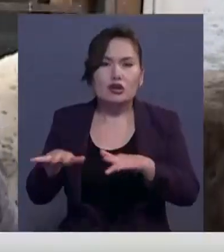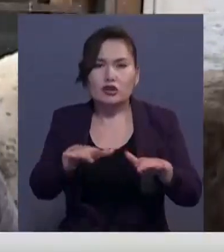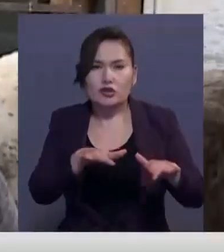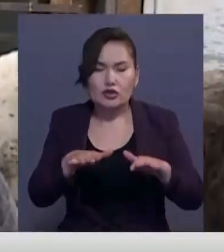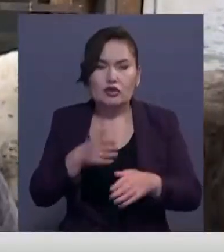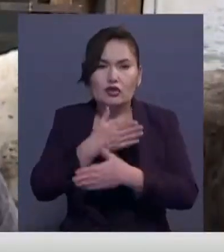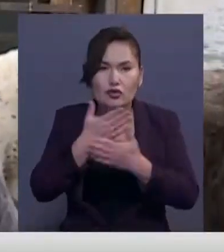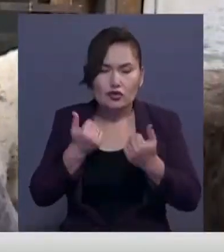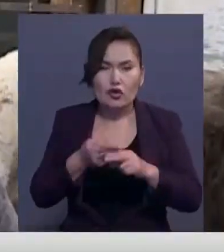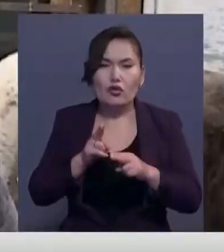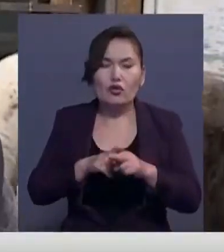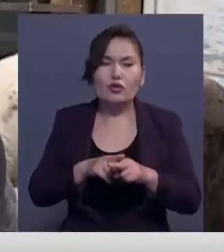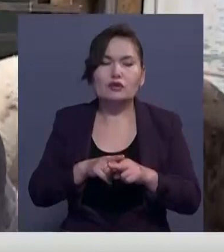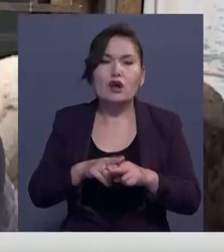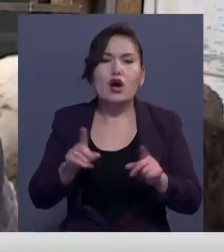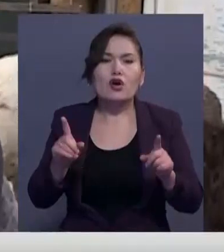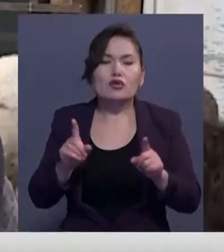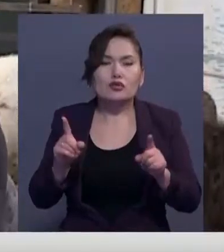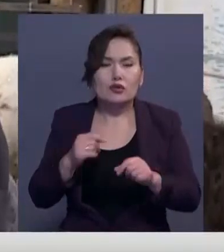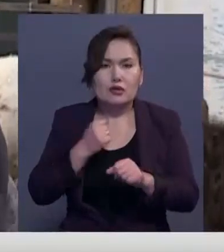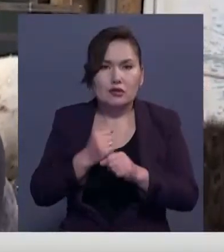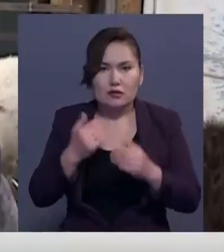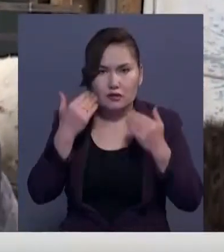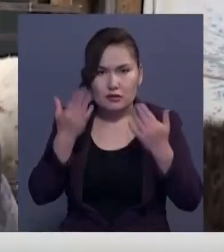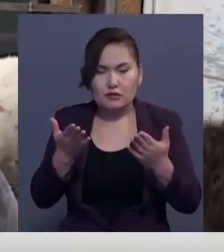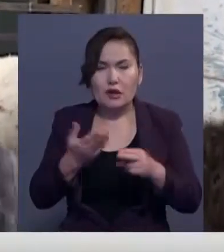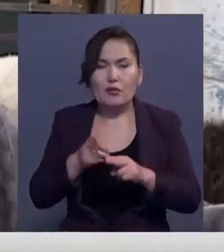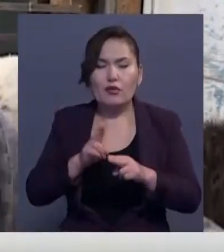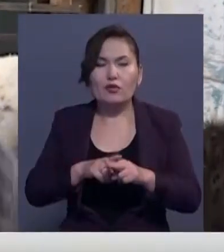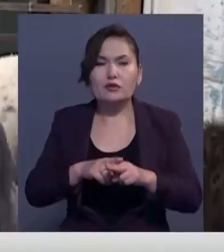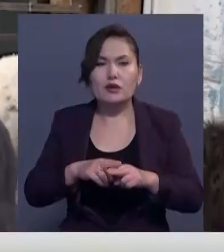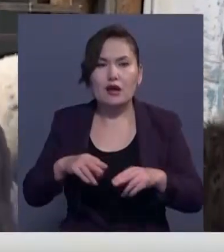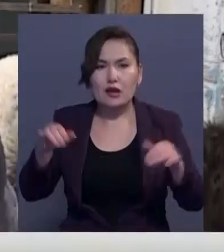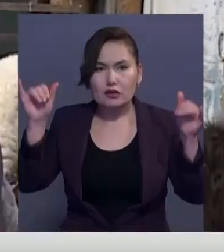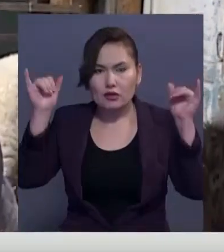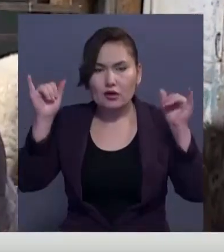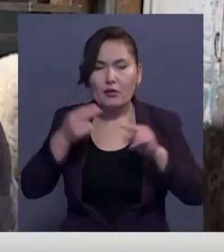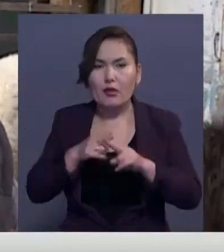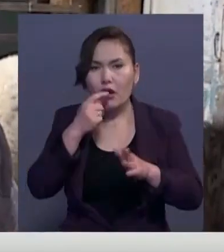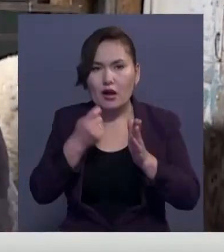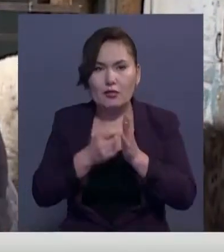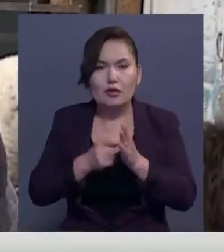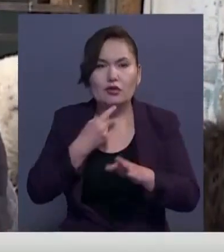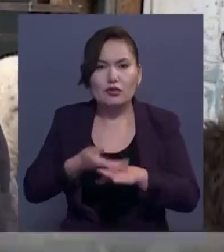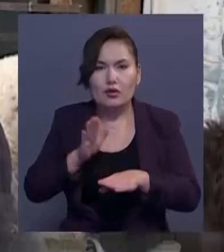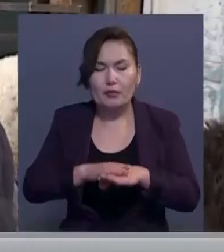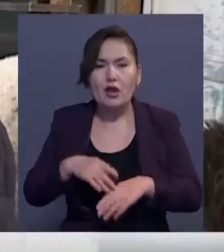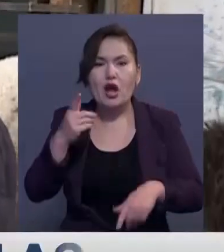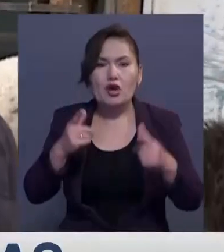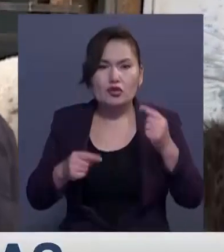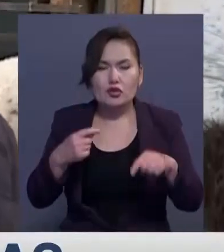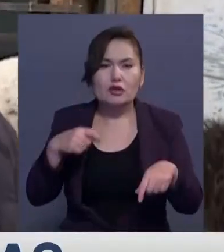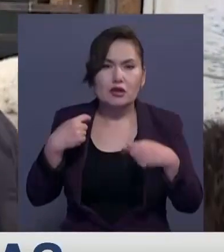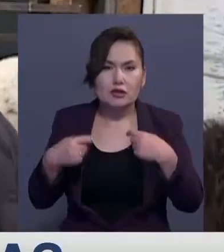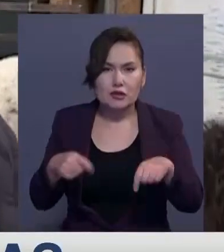сүт аламыз. Жаздың кезінде оны тұтпаймыз біз, жер жоқ. Қосу жөреміз. Сату ішеміз, онда сауатын